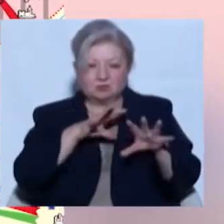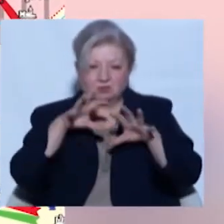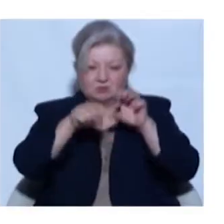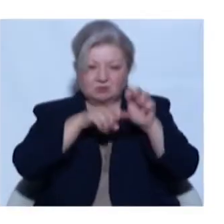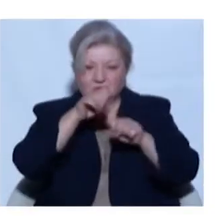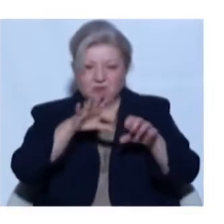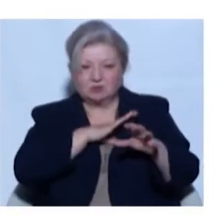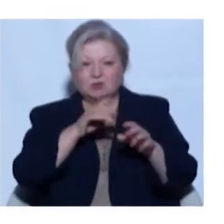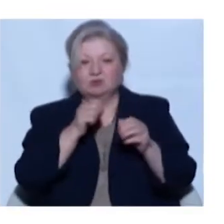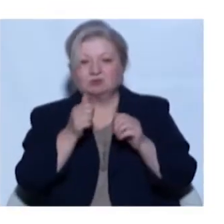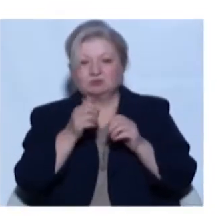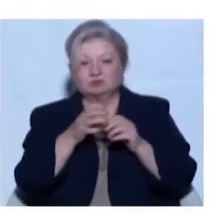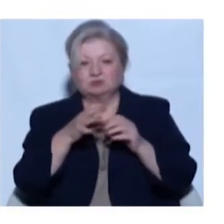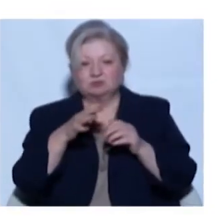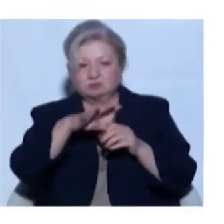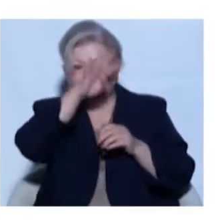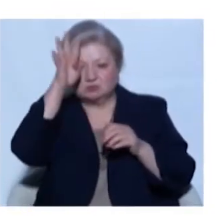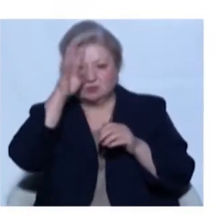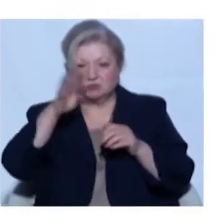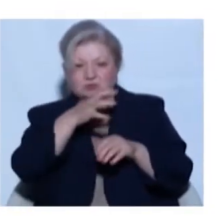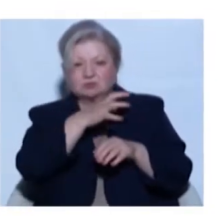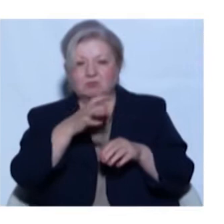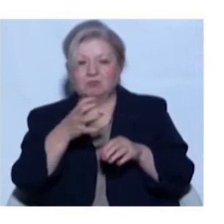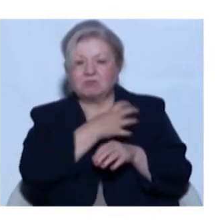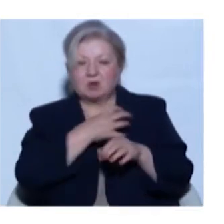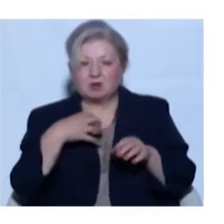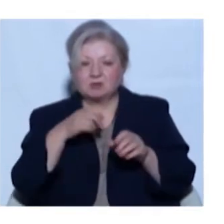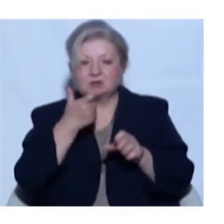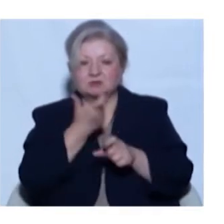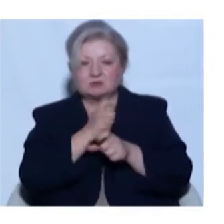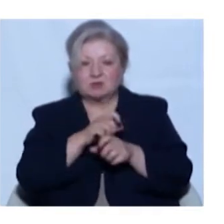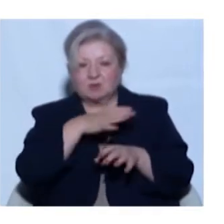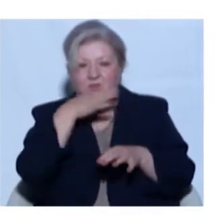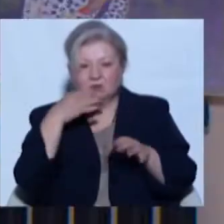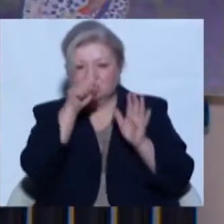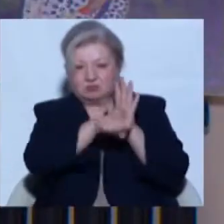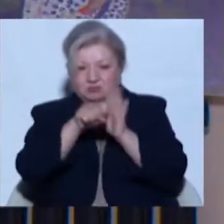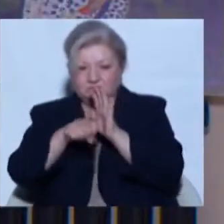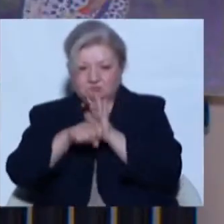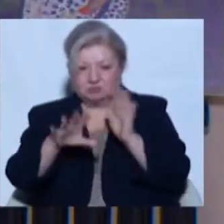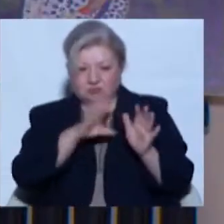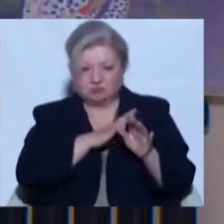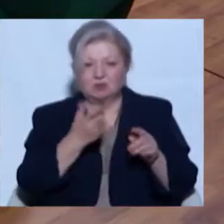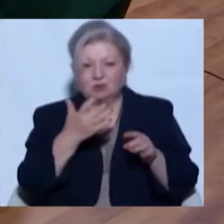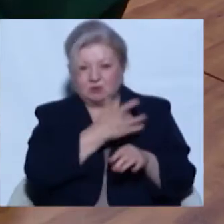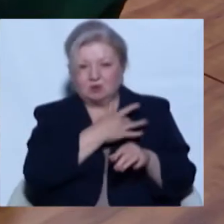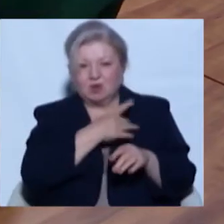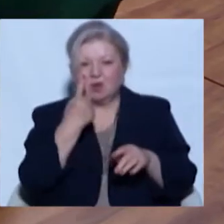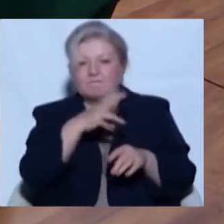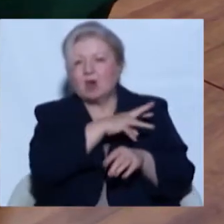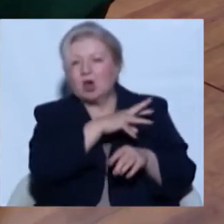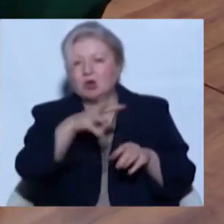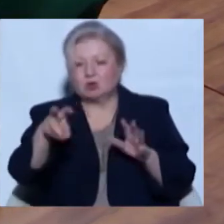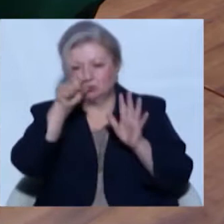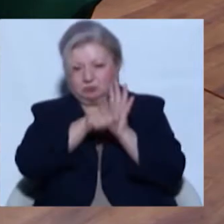შაჰაბასმა ბევრი გაწყვიტა და 200-ი, როგორც გახსოვთ, ფერიდაში გადაასახლა. ჯამში იძახიან, რომ სავარაუდო დაახლოებით მილიონი ადამიანი შეყვდა